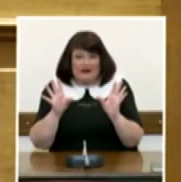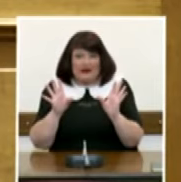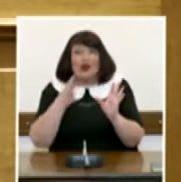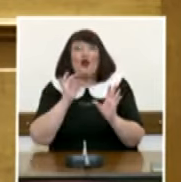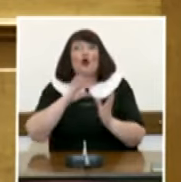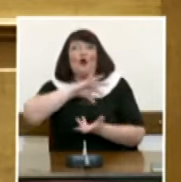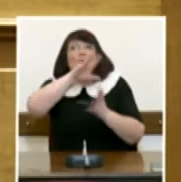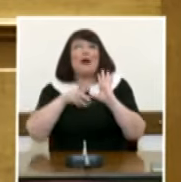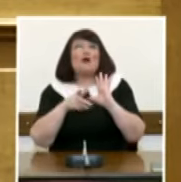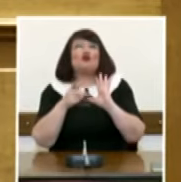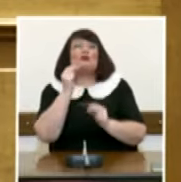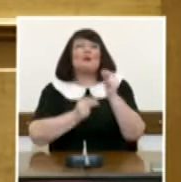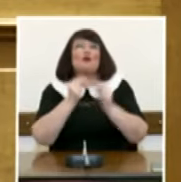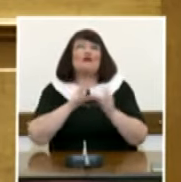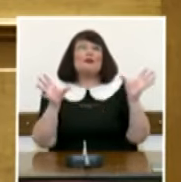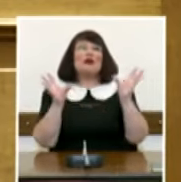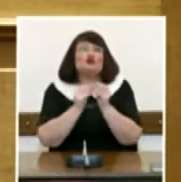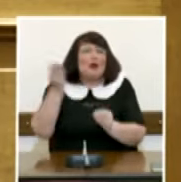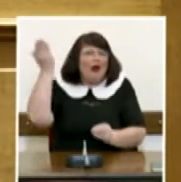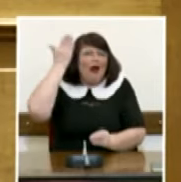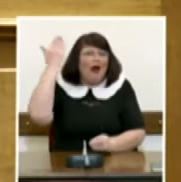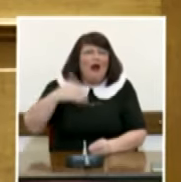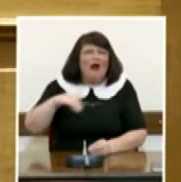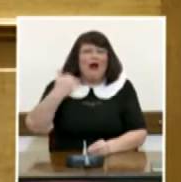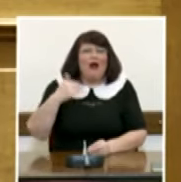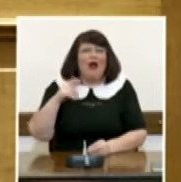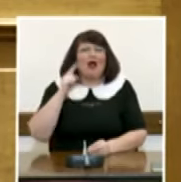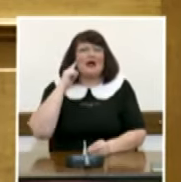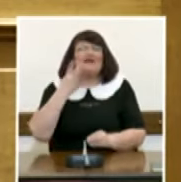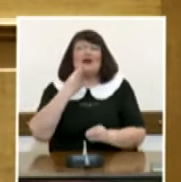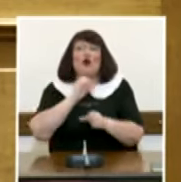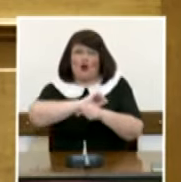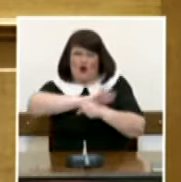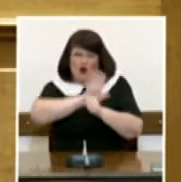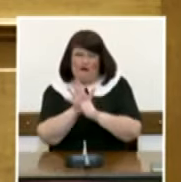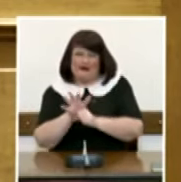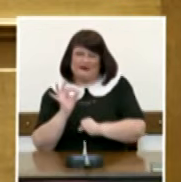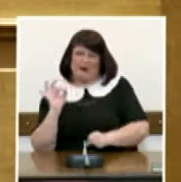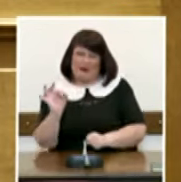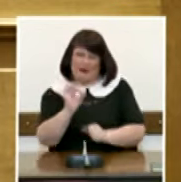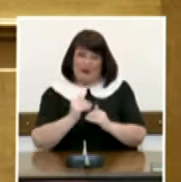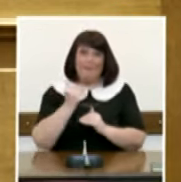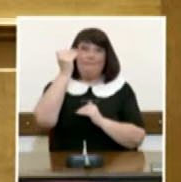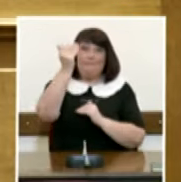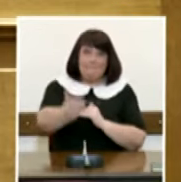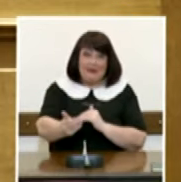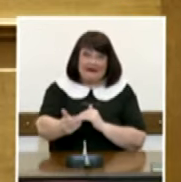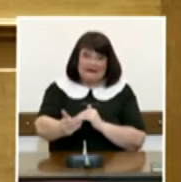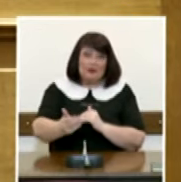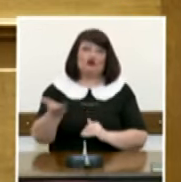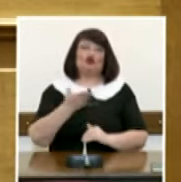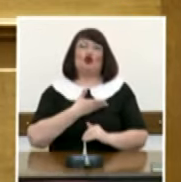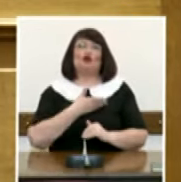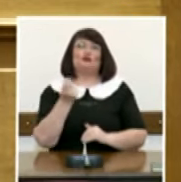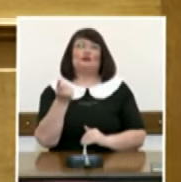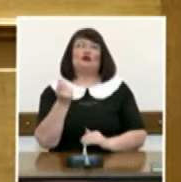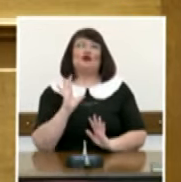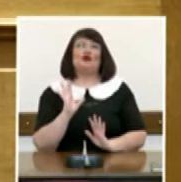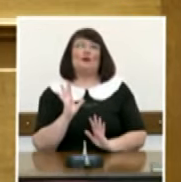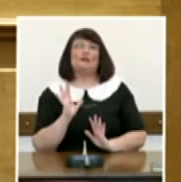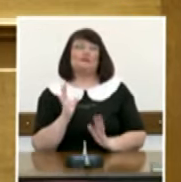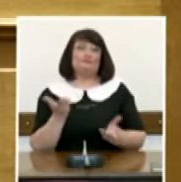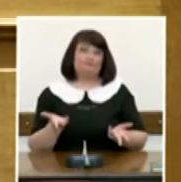κυριαρχεί αφήνοντας πίσω άλλα ζητήματα που άπτονται της καθημερινότητας, τόνισε ο Πρωθυπουργός Κυριάκος Μητσοτάκης, ανοίγοντας την